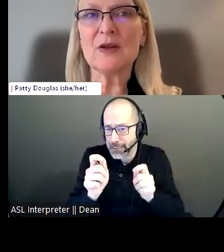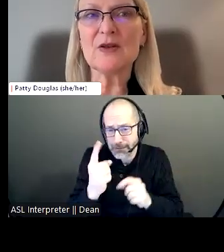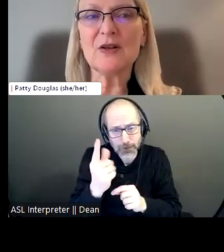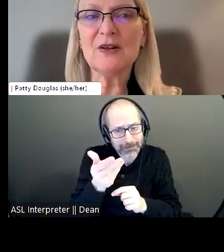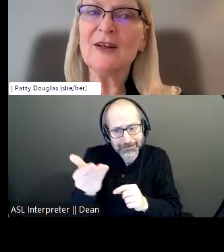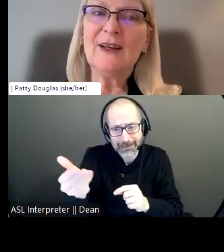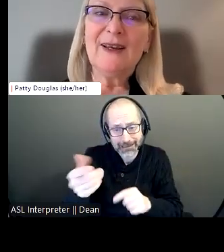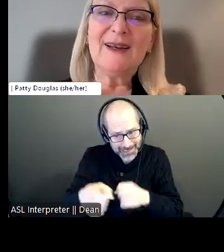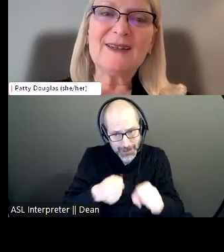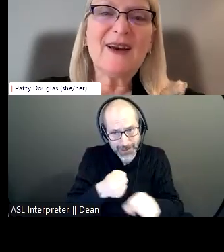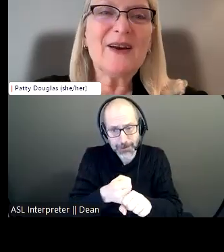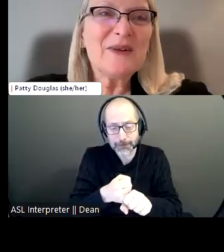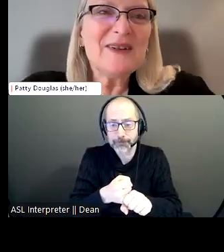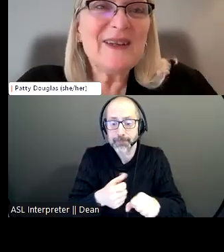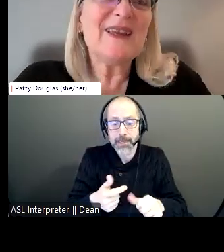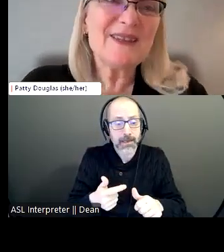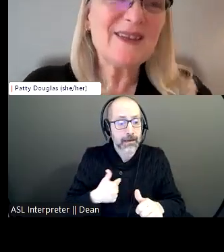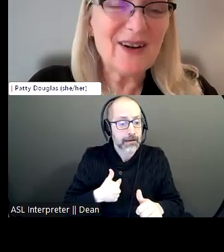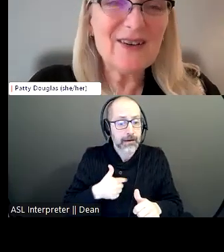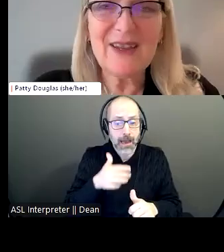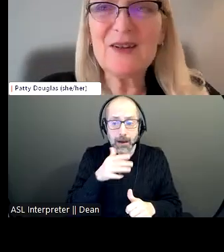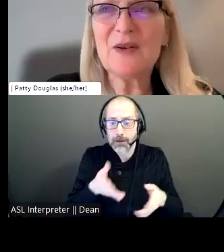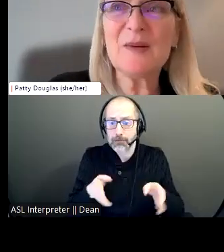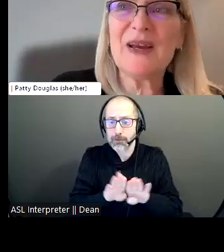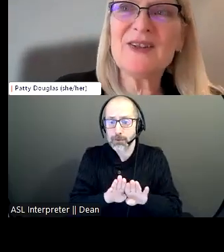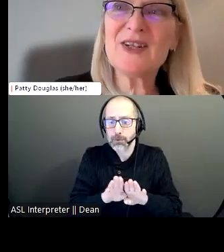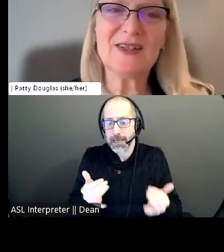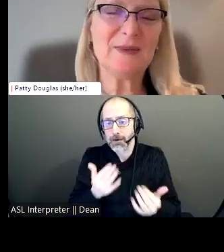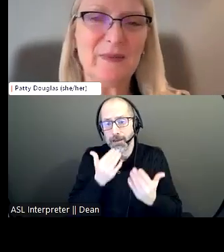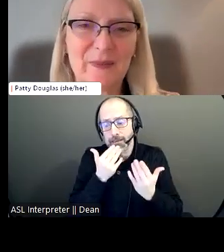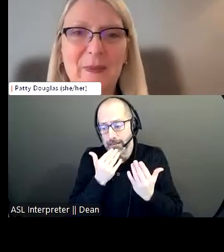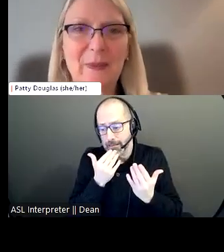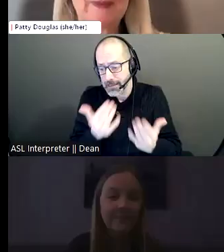familière avec la neurodiversité et de quoi il en retourne.